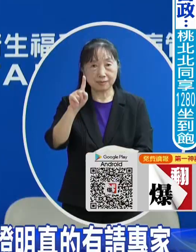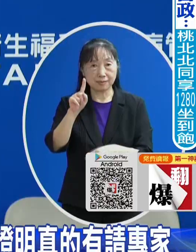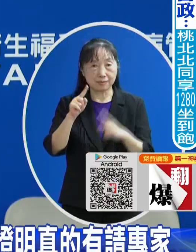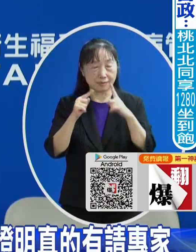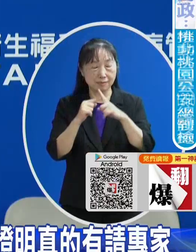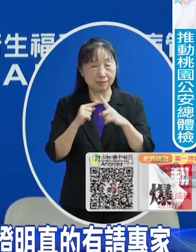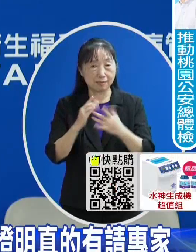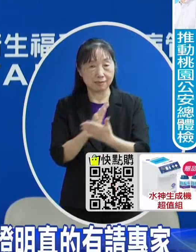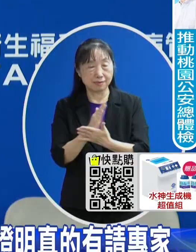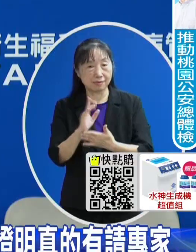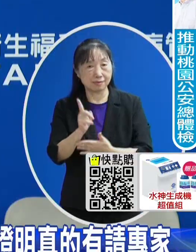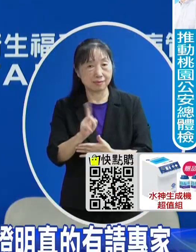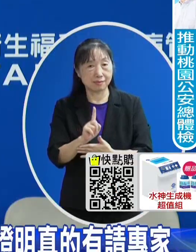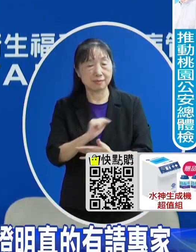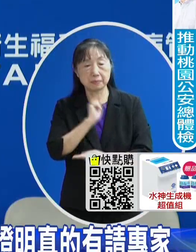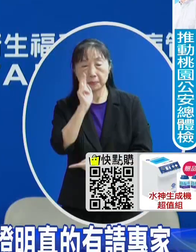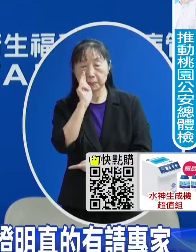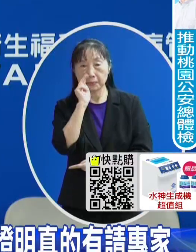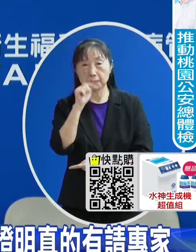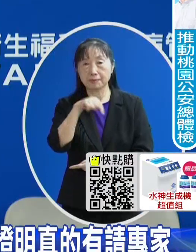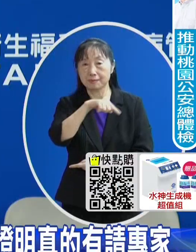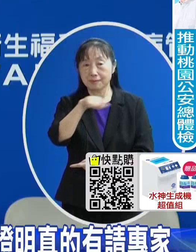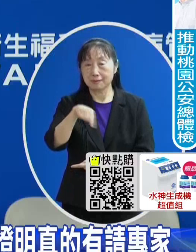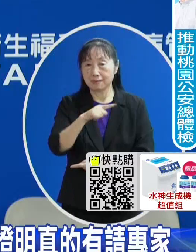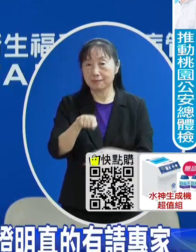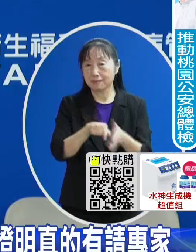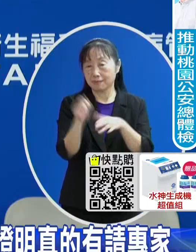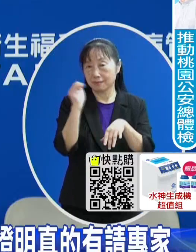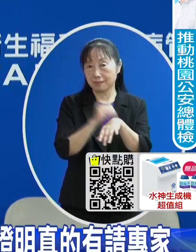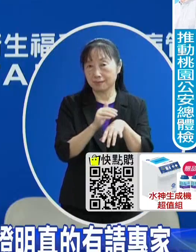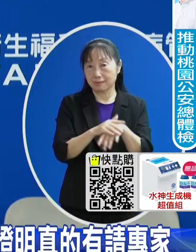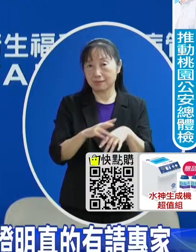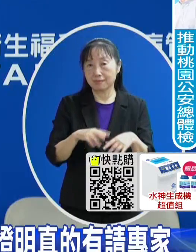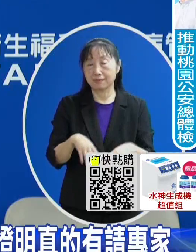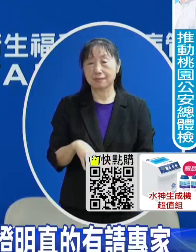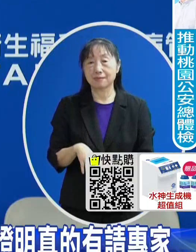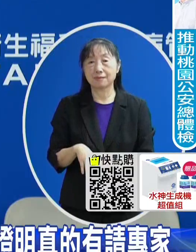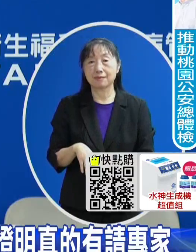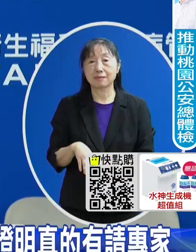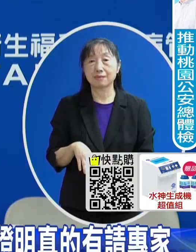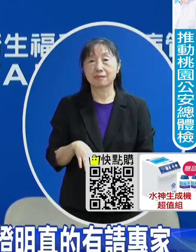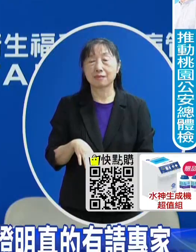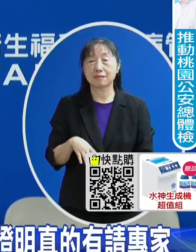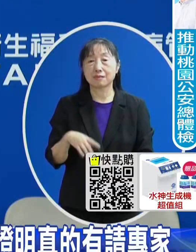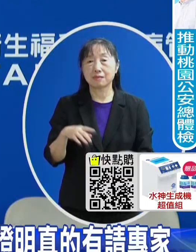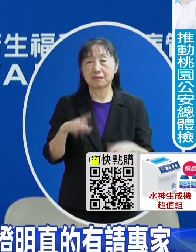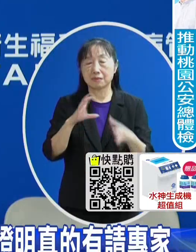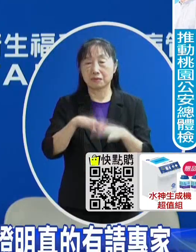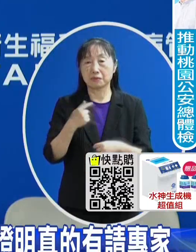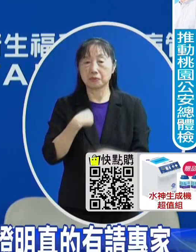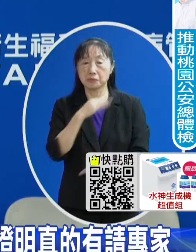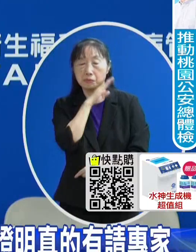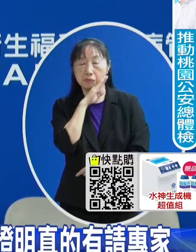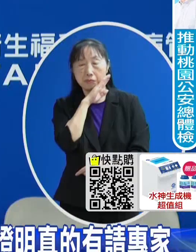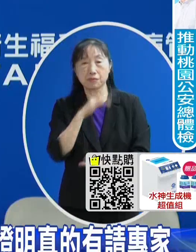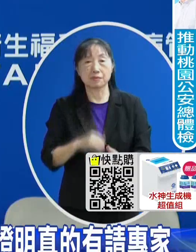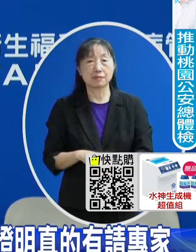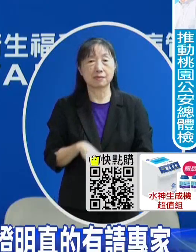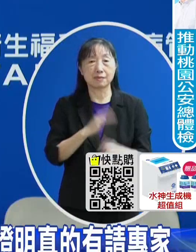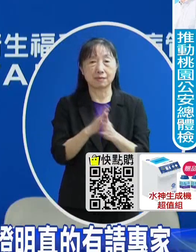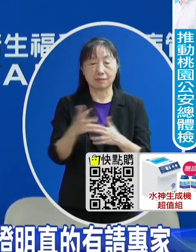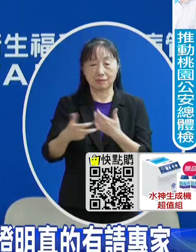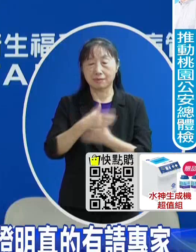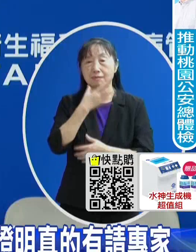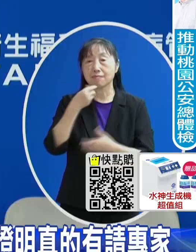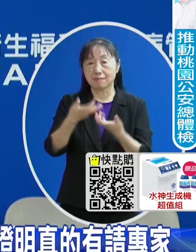说以为就是说这个专家根本没有这个专家存在哦，那都是由卫福部自